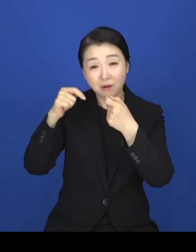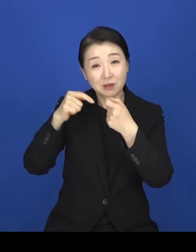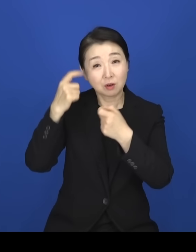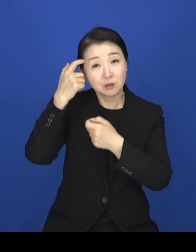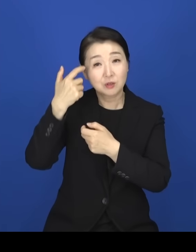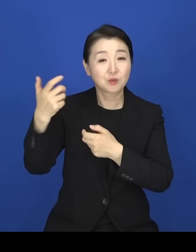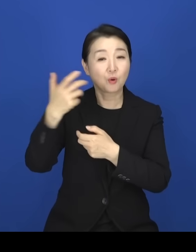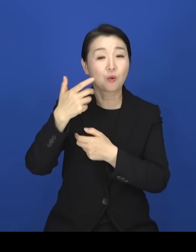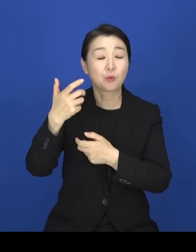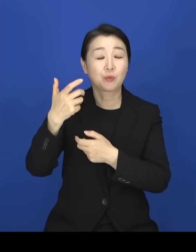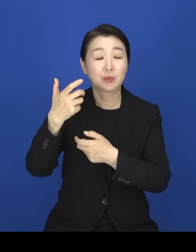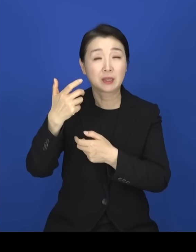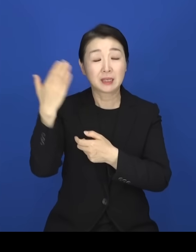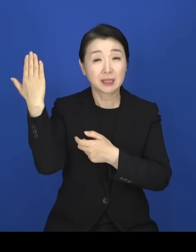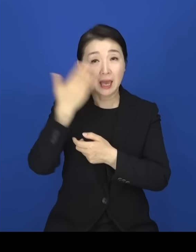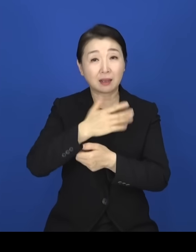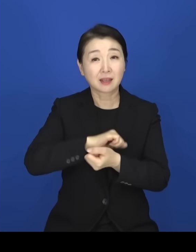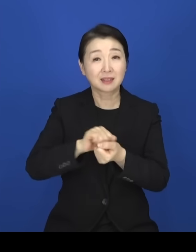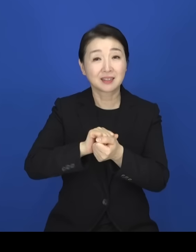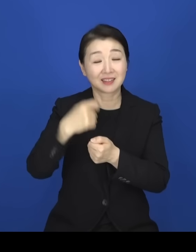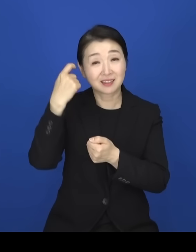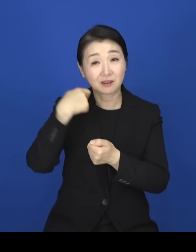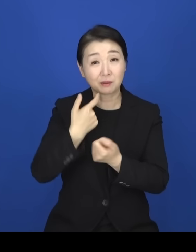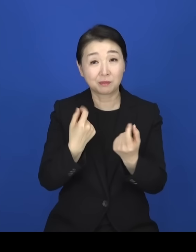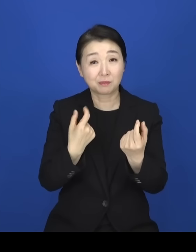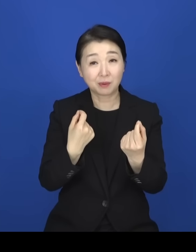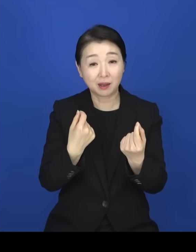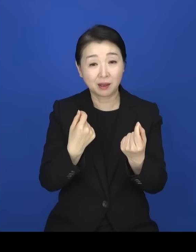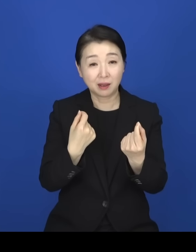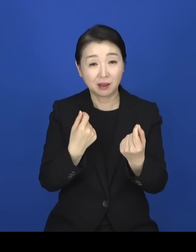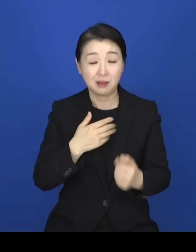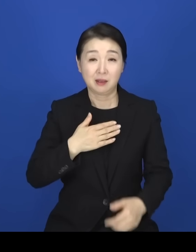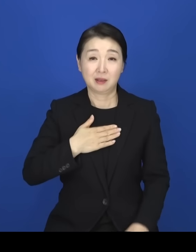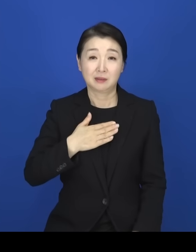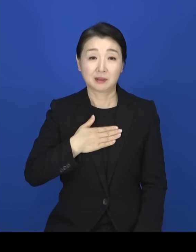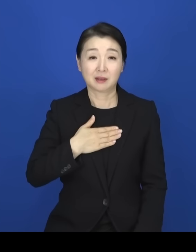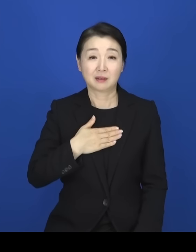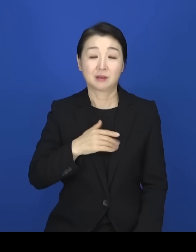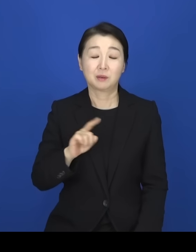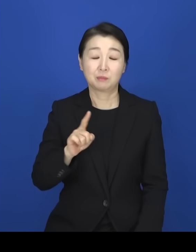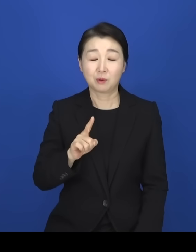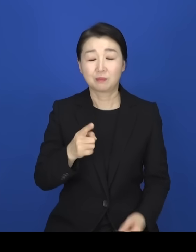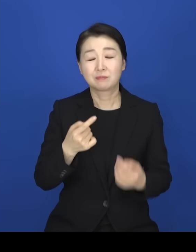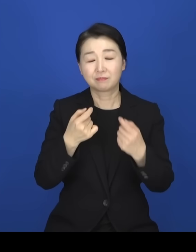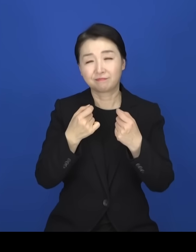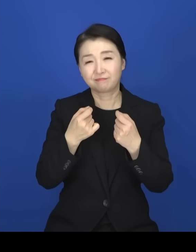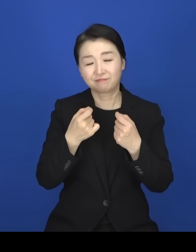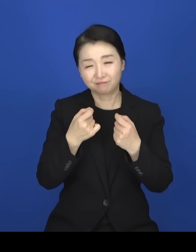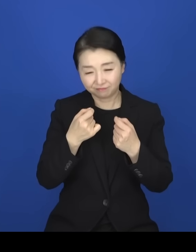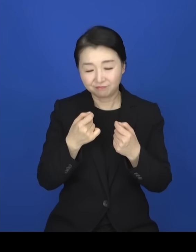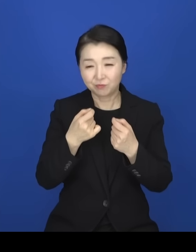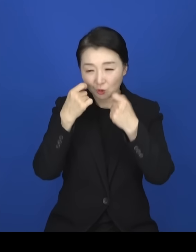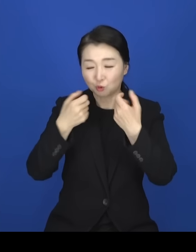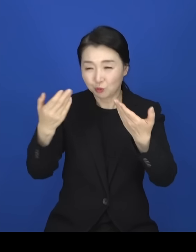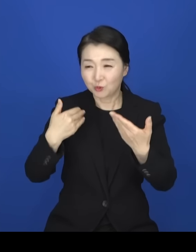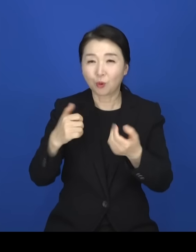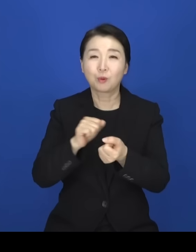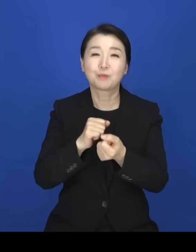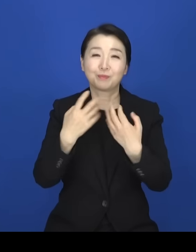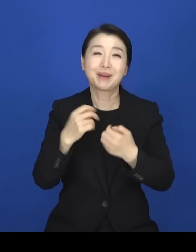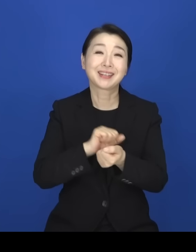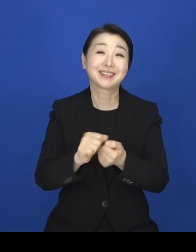영혼을 샤워하는 시간이다. 그래. 그래서 맞아요. 저는 정말 많이 씻은 것 같아요. 예. 눈물을 주셔가지고